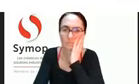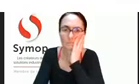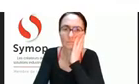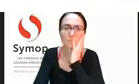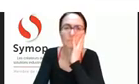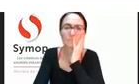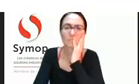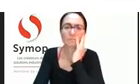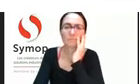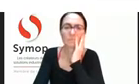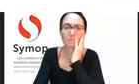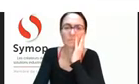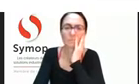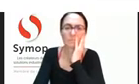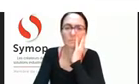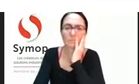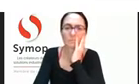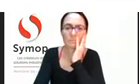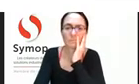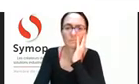plaît. Donc en fait,